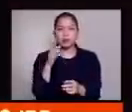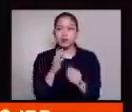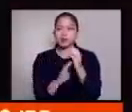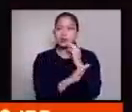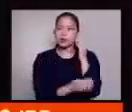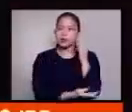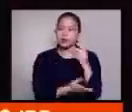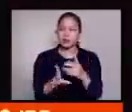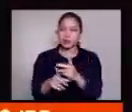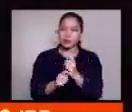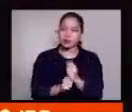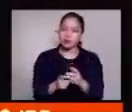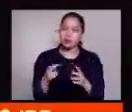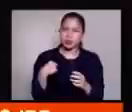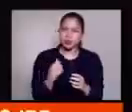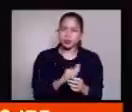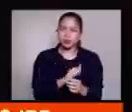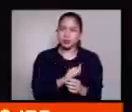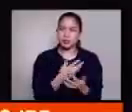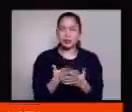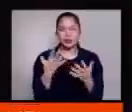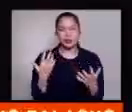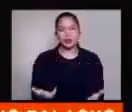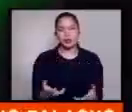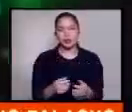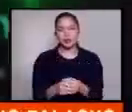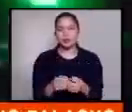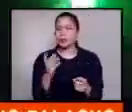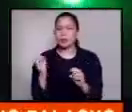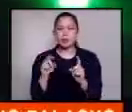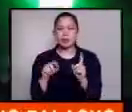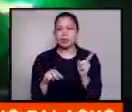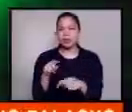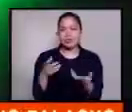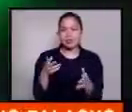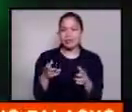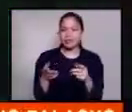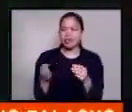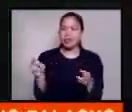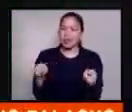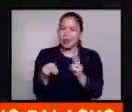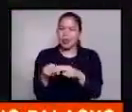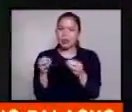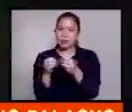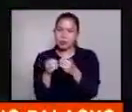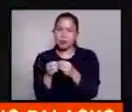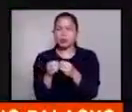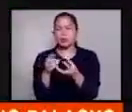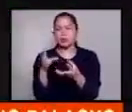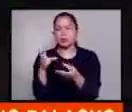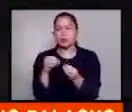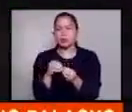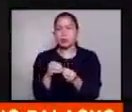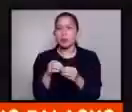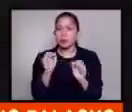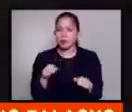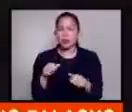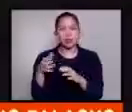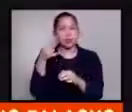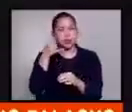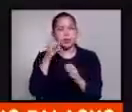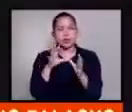Just take us. Oh, you can't charge us extra. You can't charge us extra for the luggage. Or we can call your